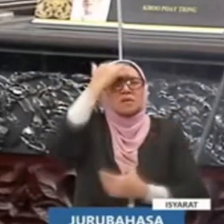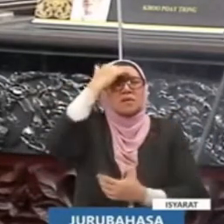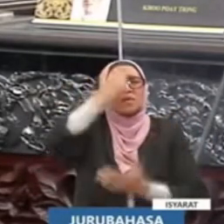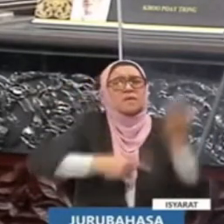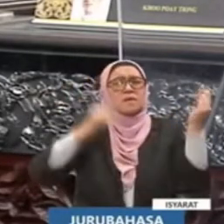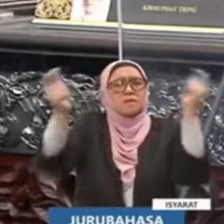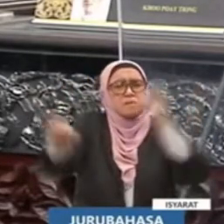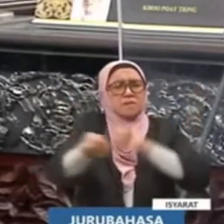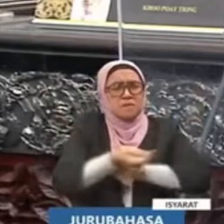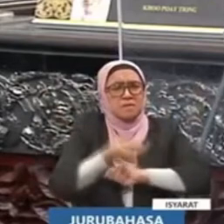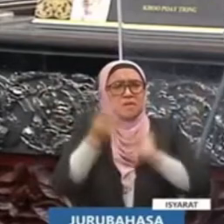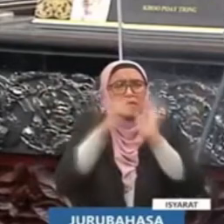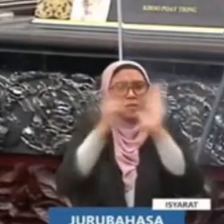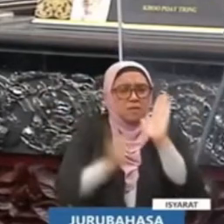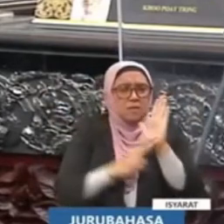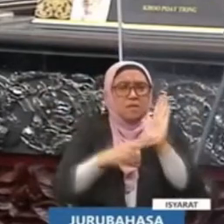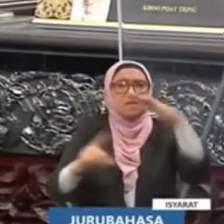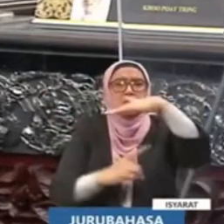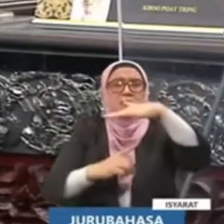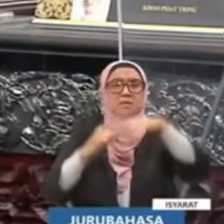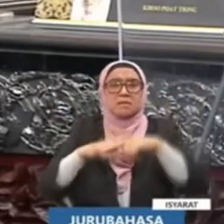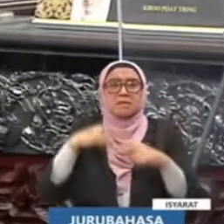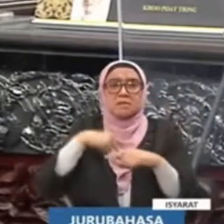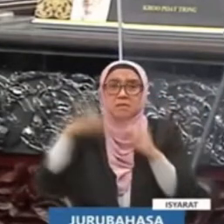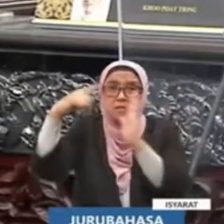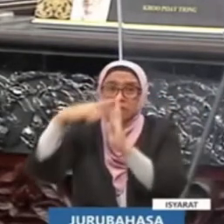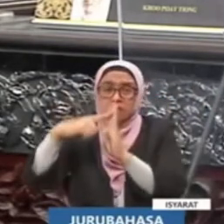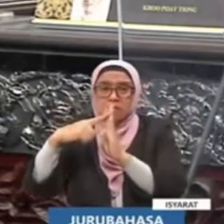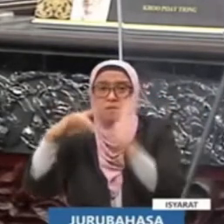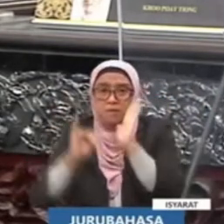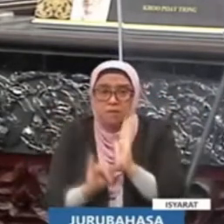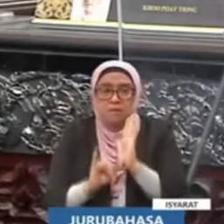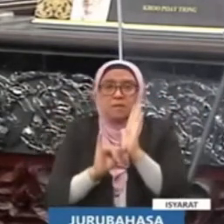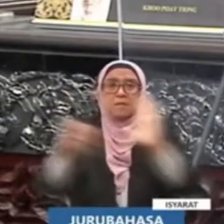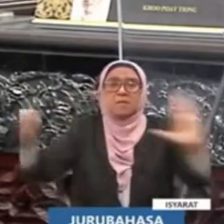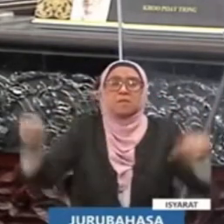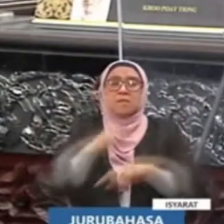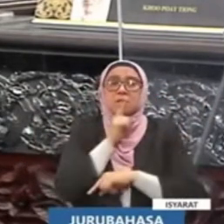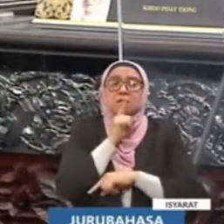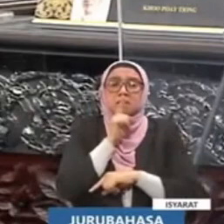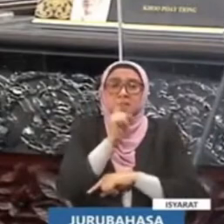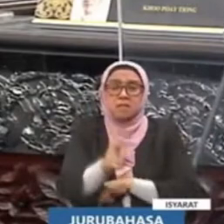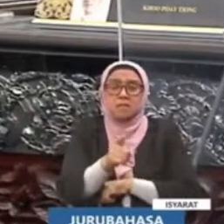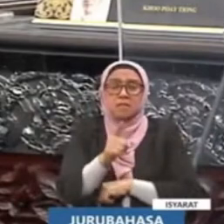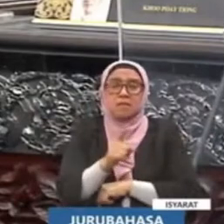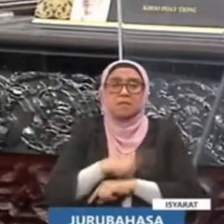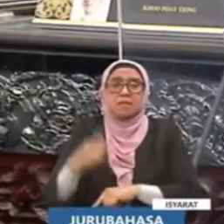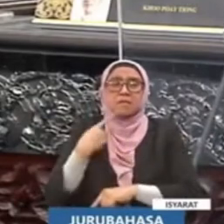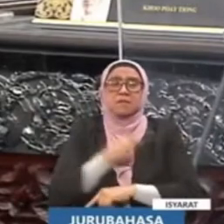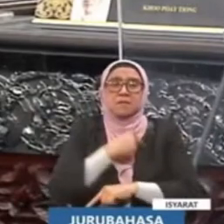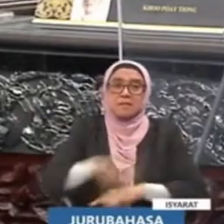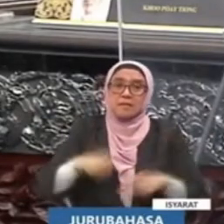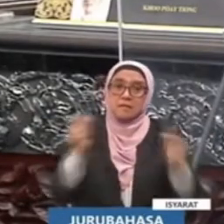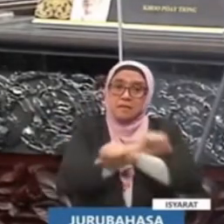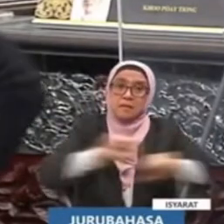polishing akan dibawa oleh kerajaan untuk memastikan bahwa be creative Space woman untuk lebih terlibat dalam